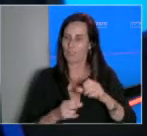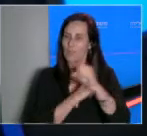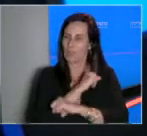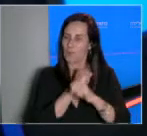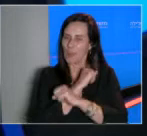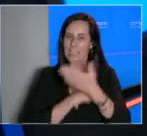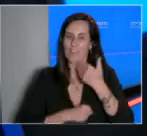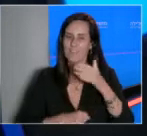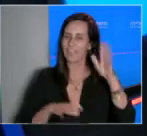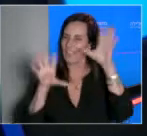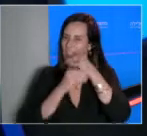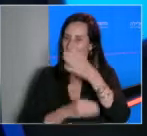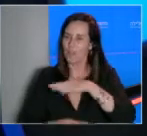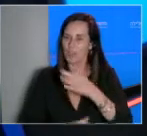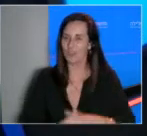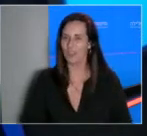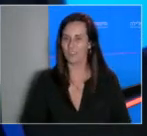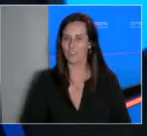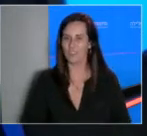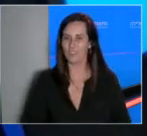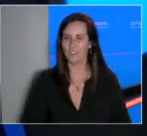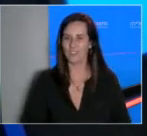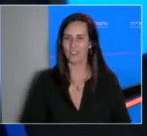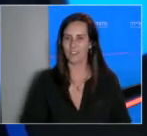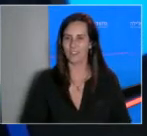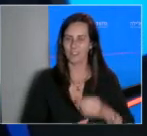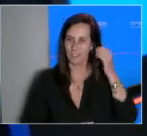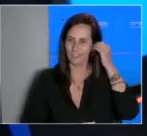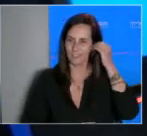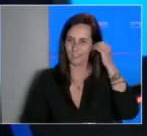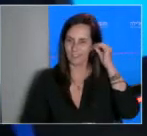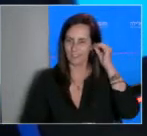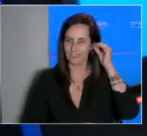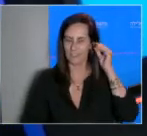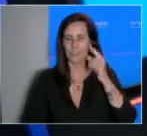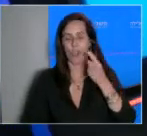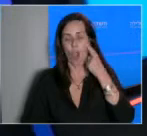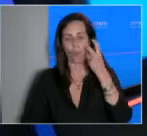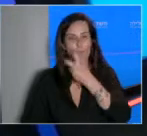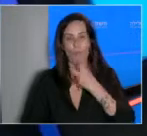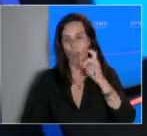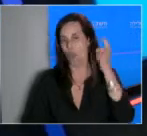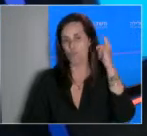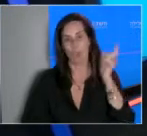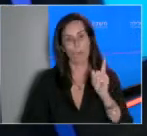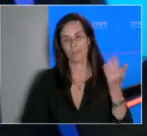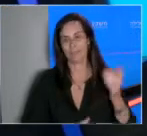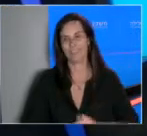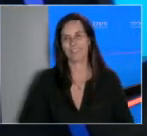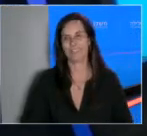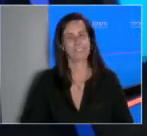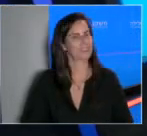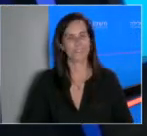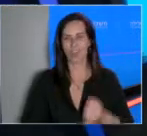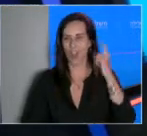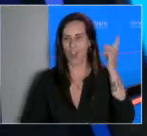וסטודנטית באוניברסיטה העברית. ערב טוב, אורל, מה שלומך? אני רואה את השפתיים שלך זזות, אני רואה אותך אומרת לי ערב טוב,